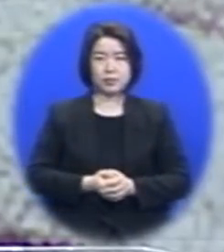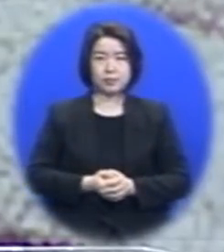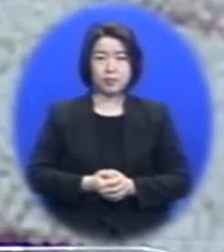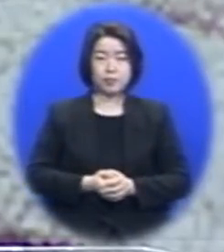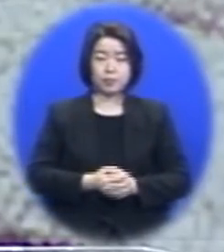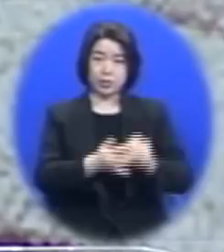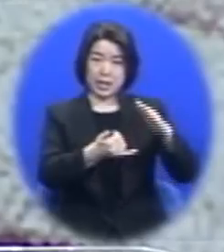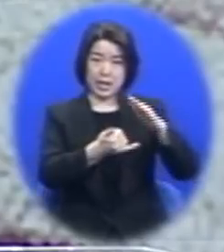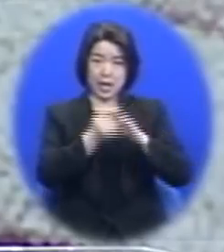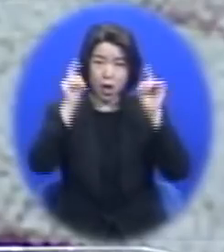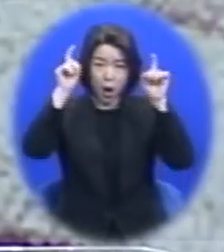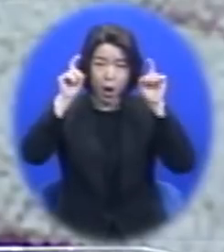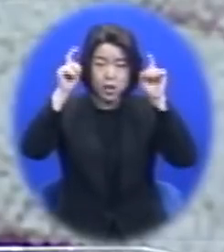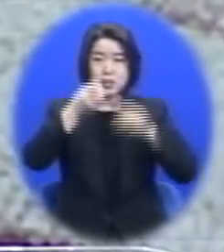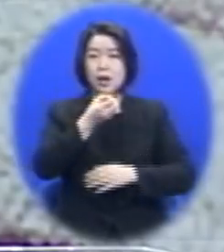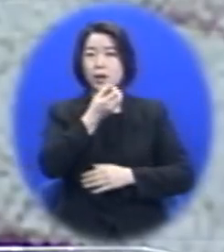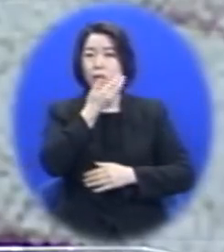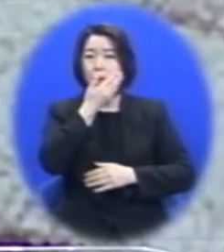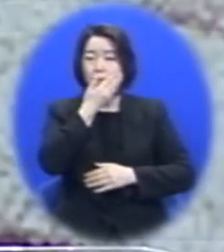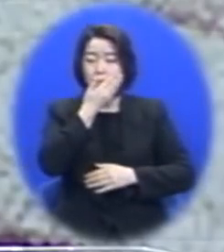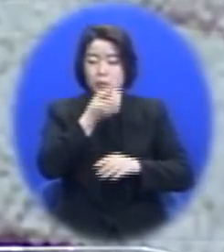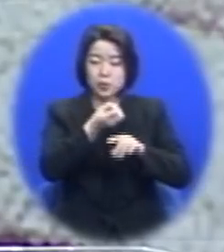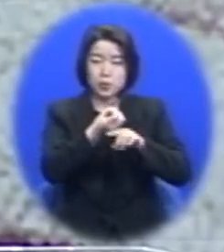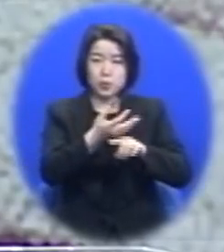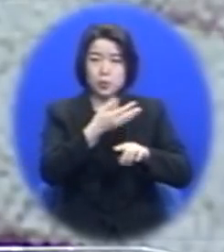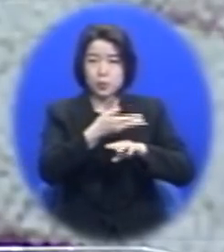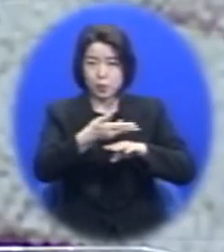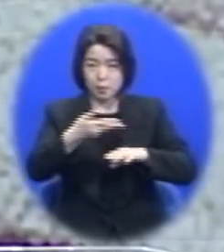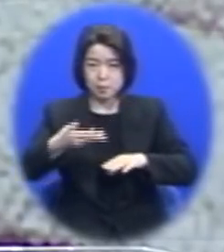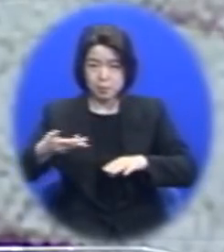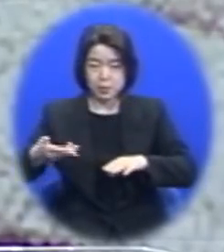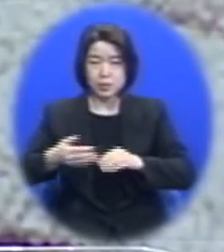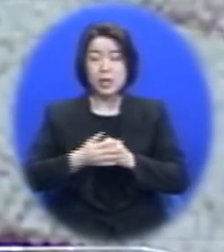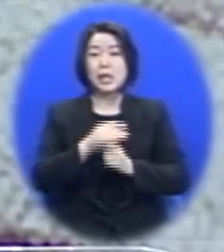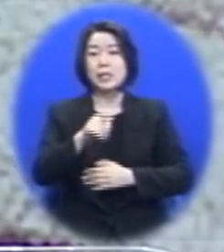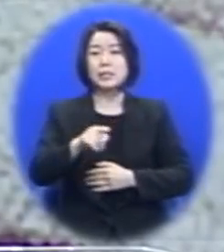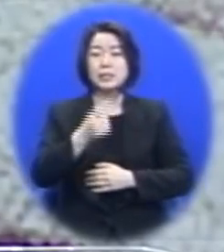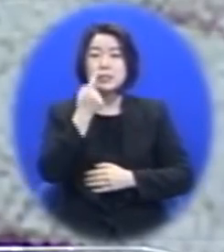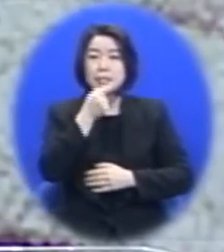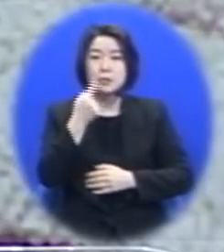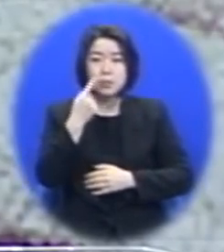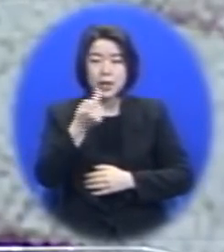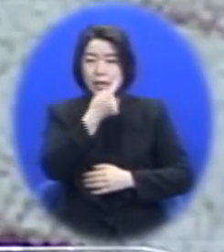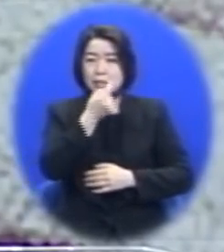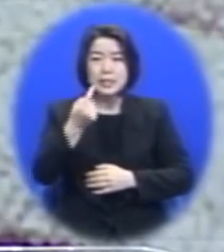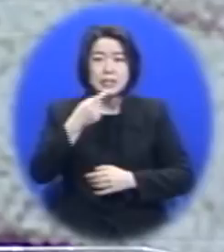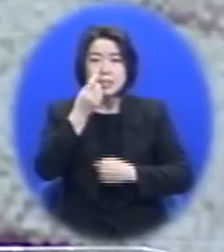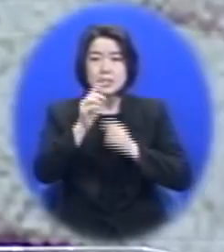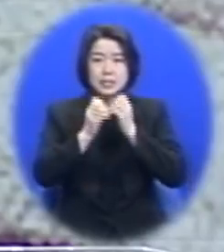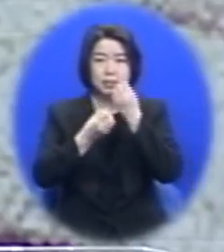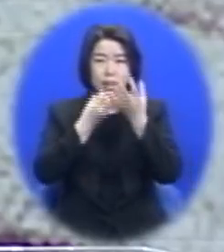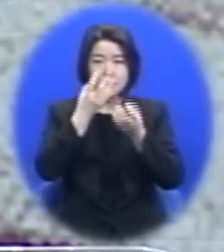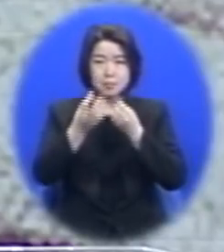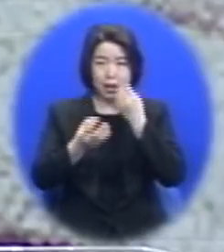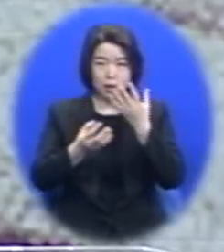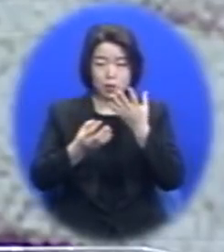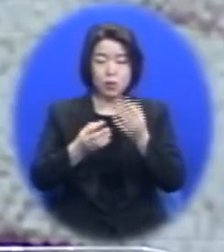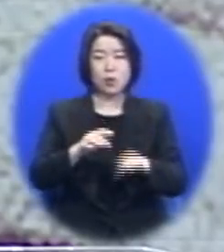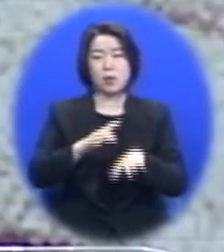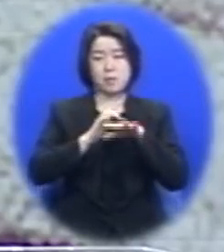어린양의 고열과 그리고 그 입에 증거하는 말로 마귀를 이겼다고 했습니다